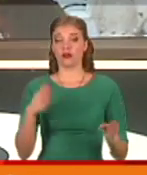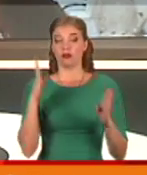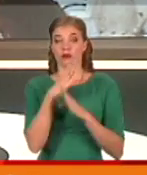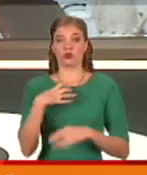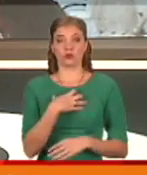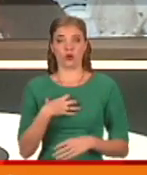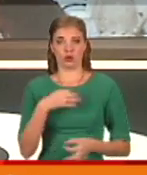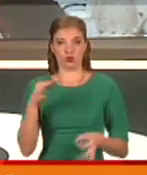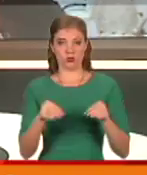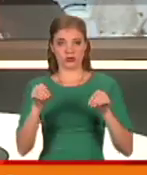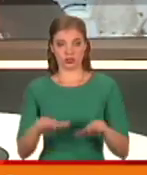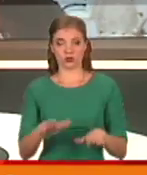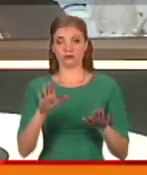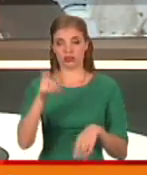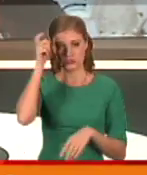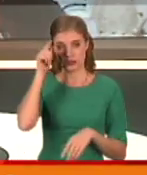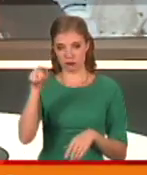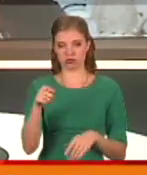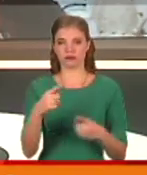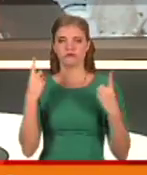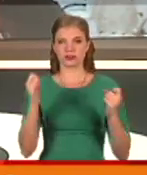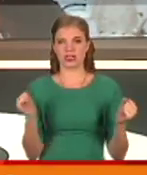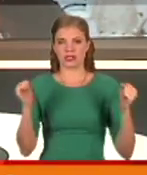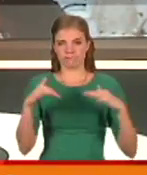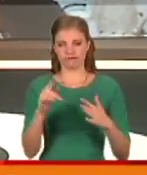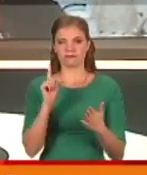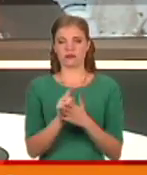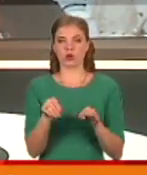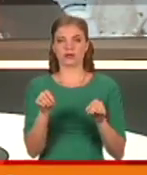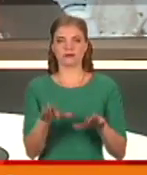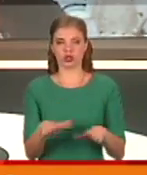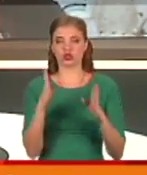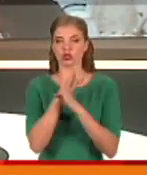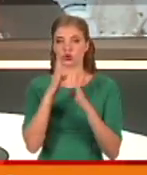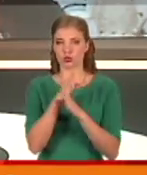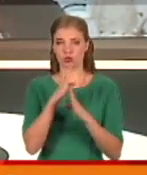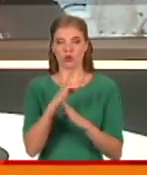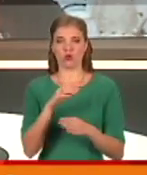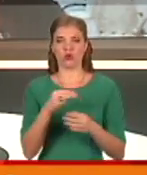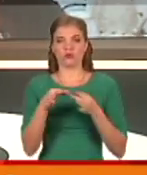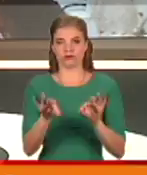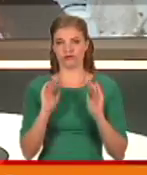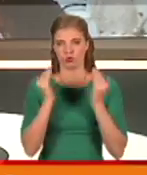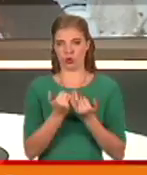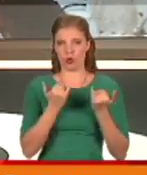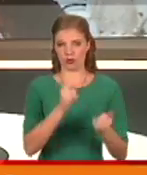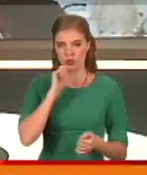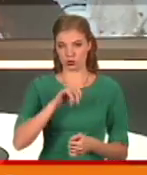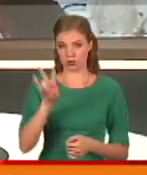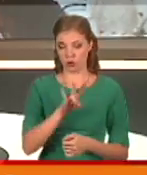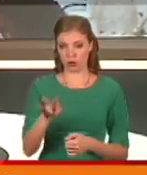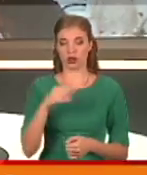Доленосний синод у Стамбулі почалося засідання Вселенського собору, де мають вирішити долю Томосу для України.